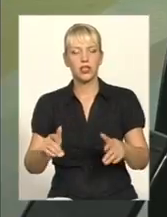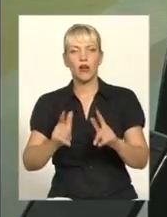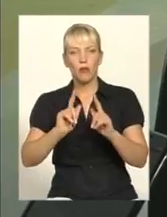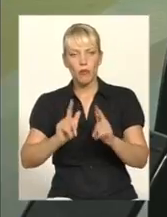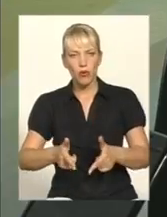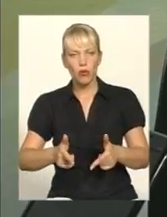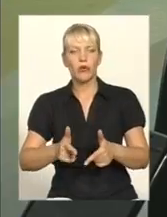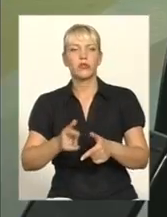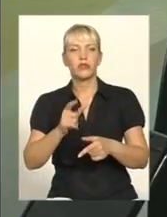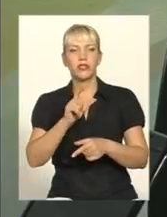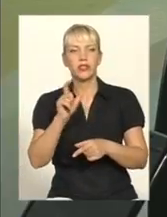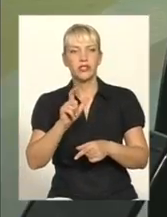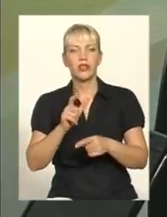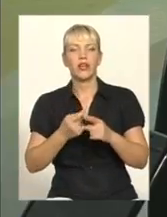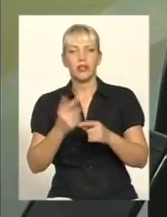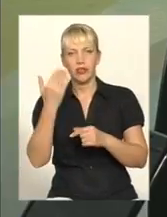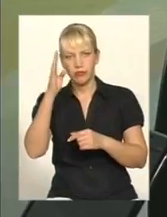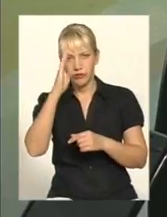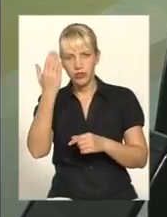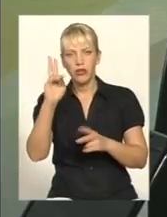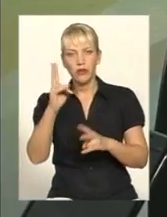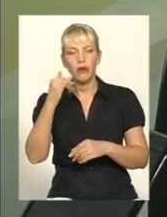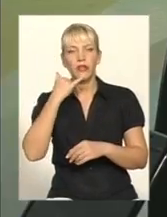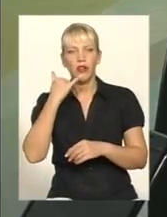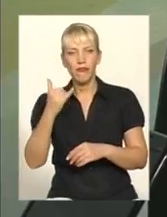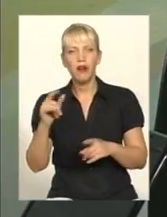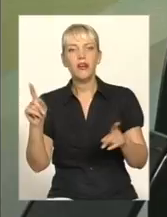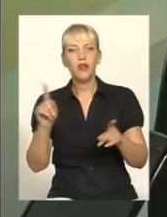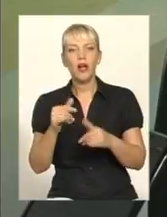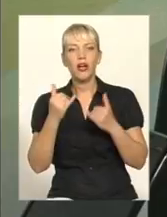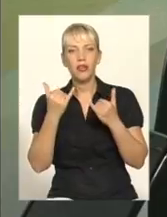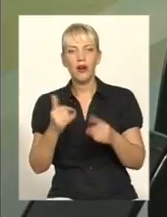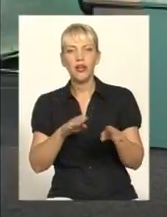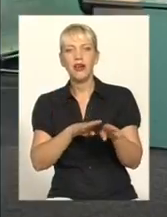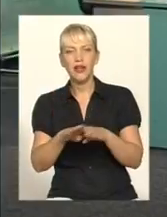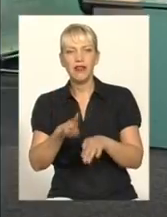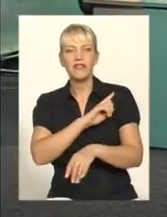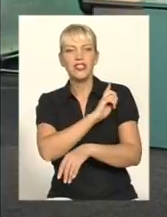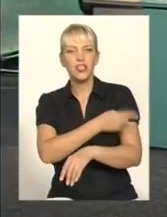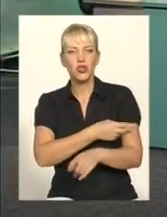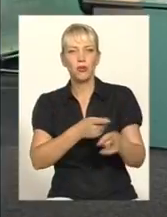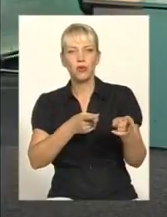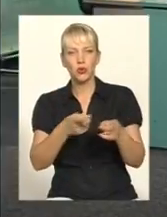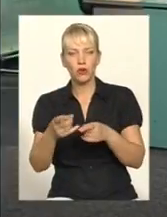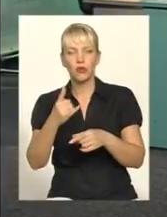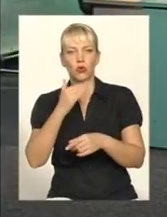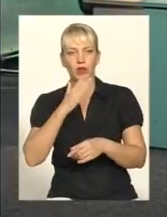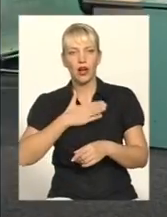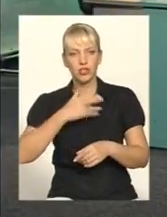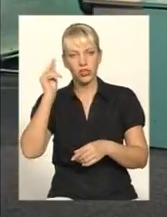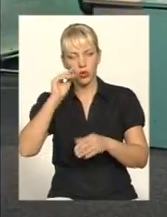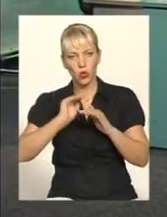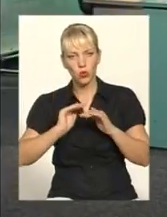Погоджуюся із автором запитання, що він говорить, на сьогодні рівень фізичної підготовки наших учнів